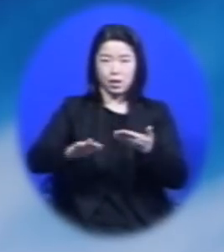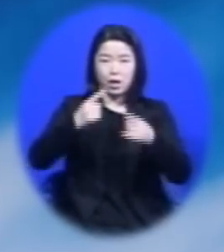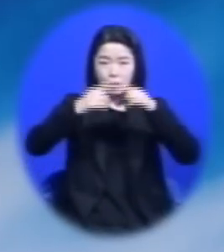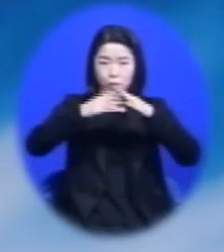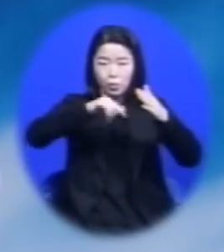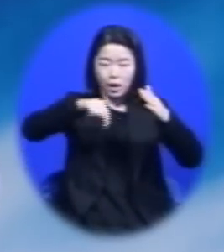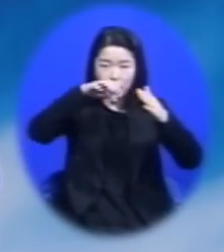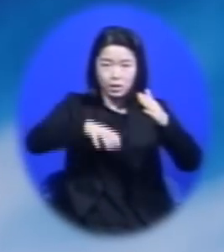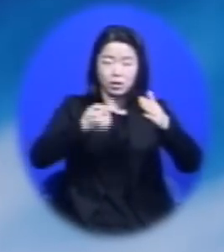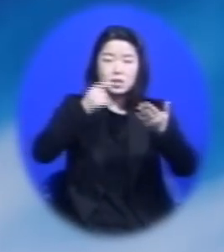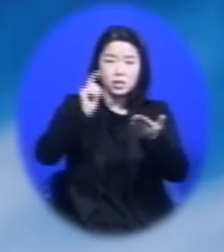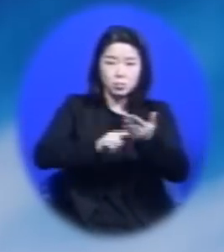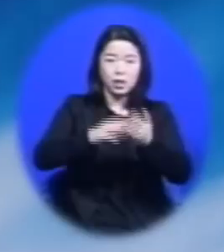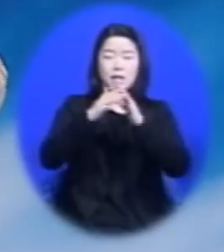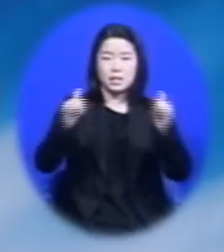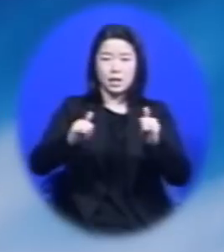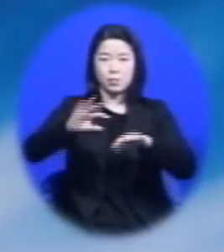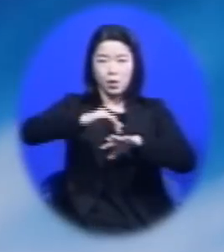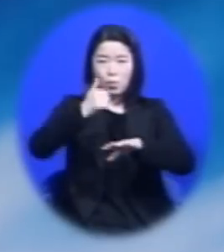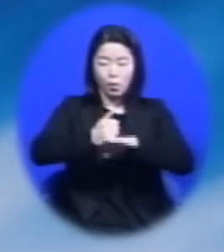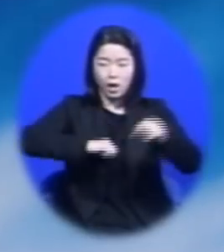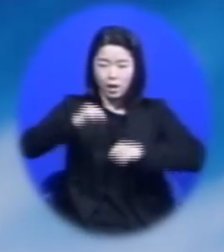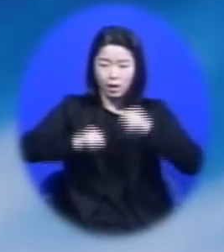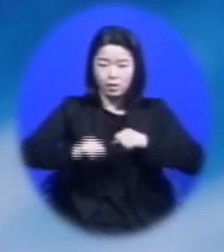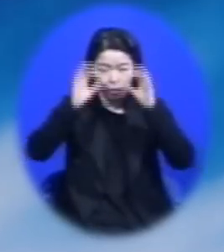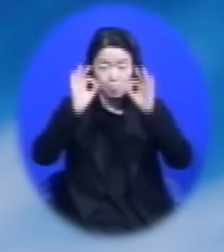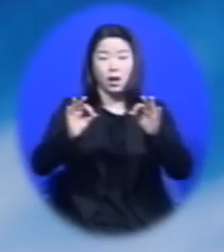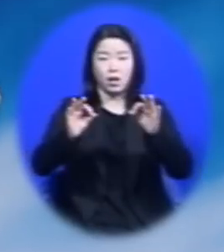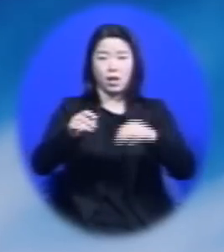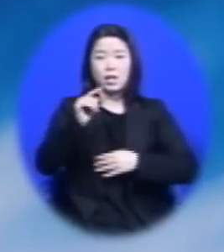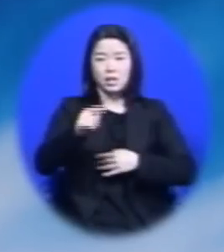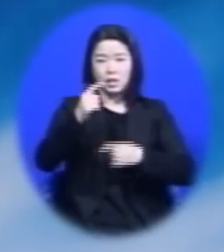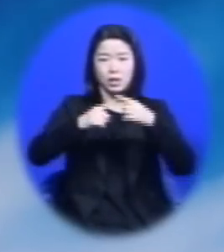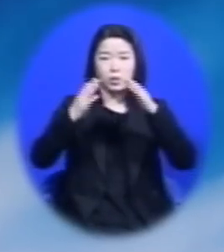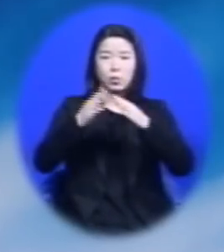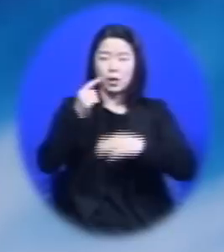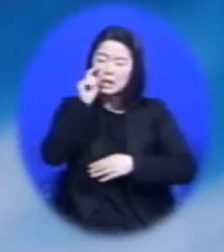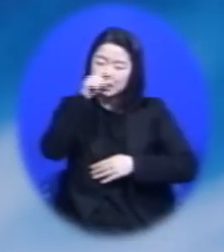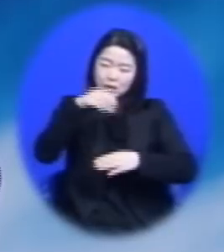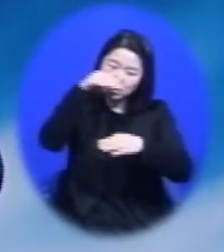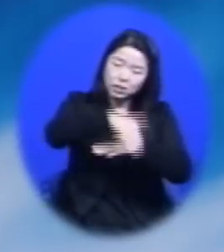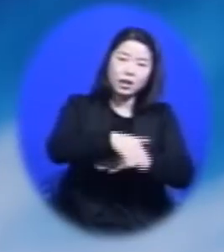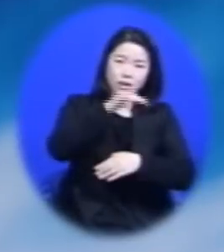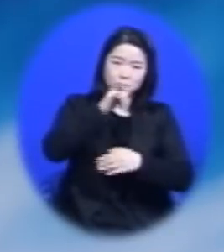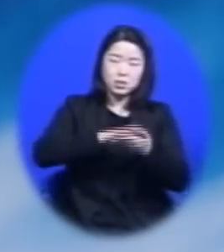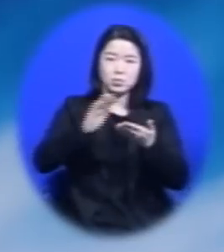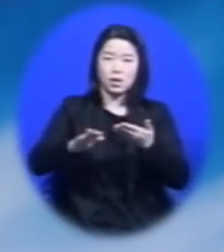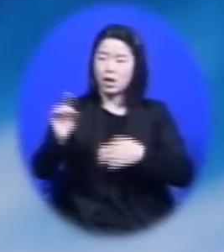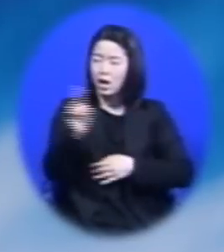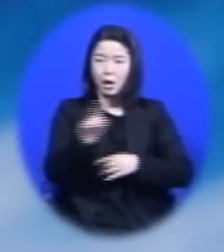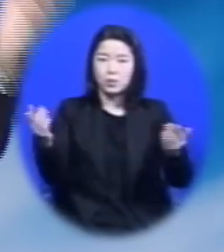안에서 우리는 쉽게 사람이 왕노릇 하는 것을 봐요 그게 교회 타락이 아무리 일이